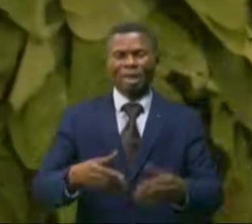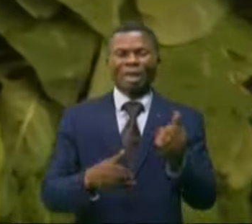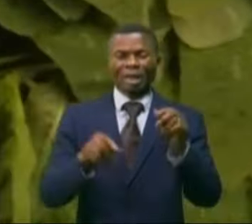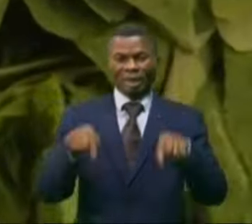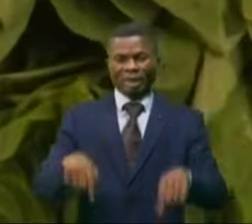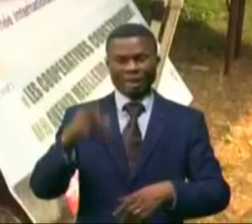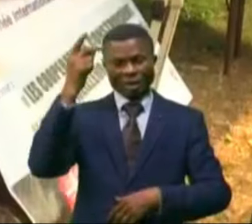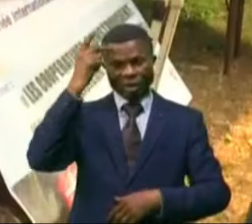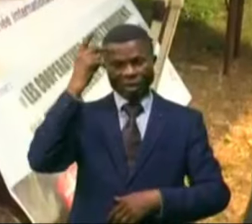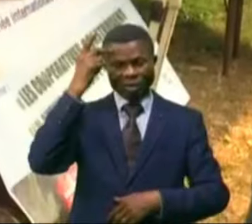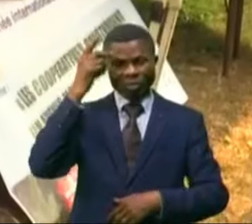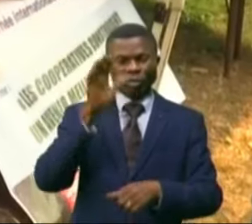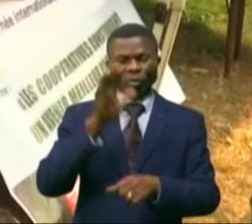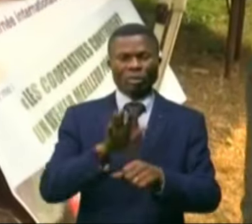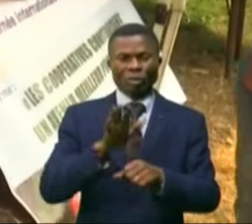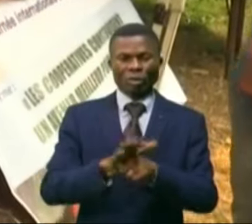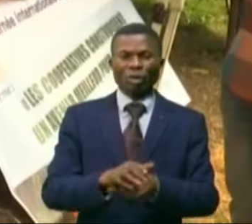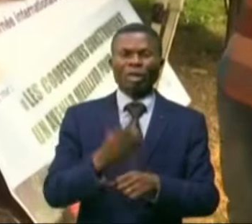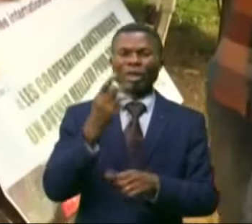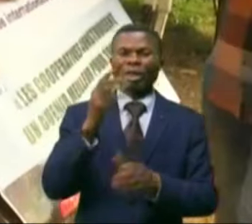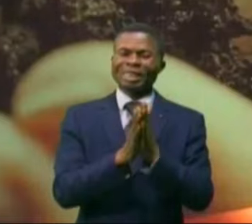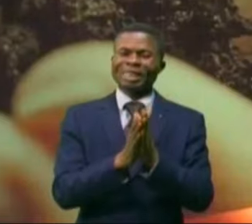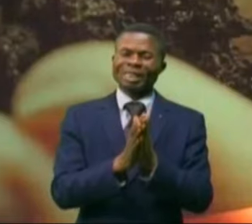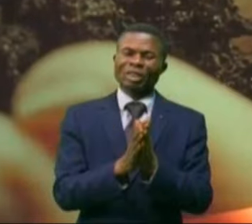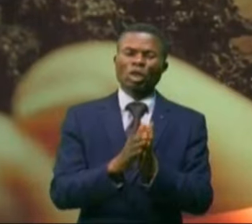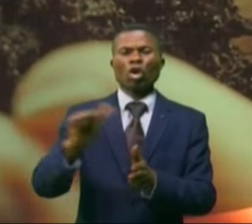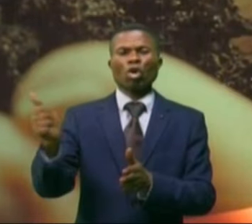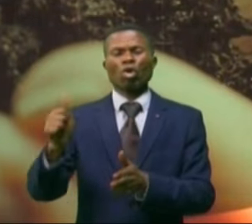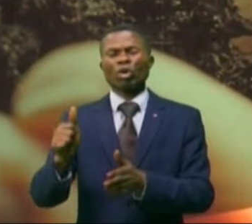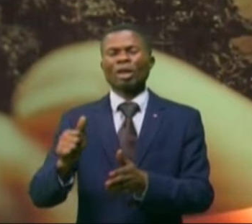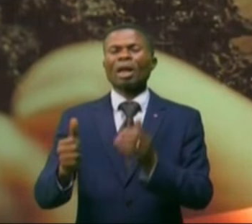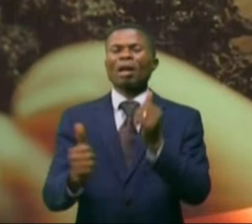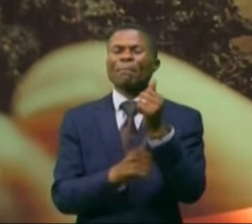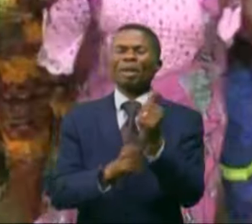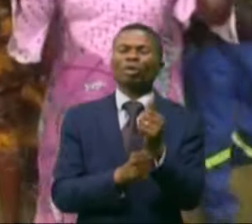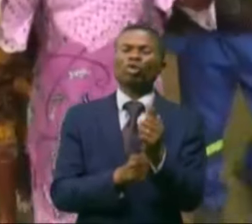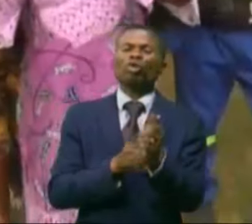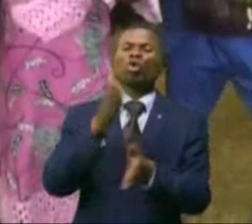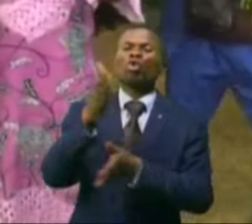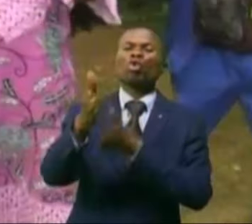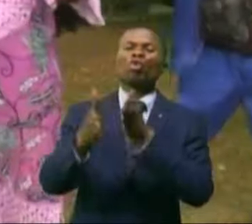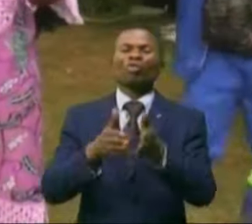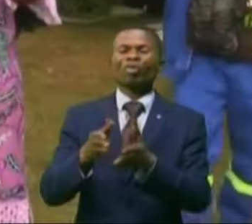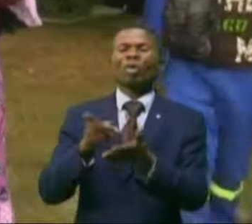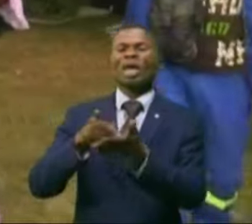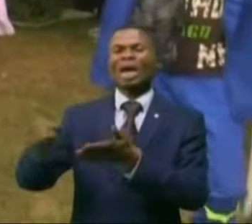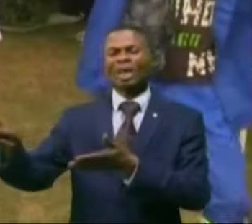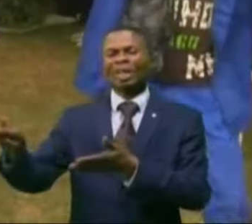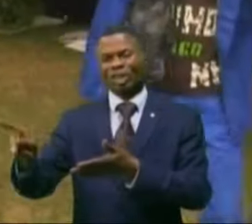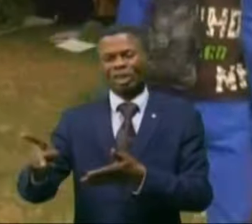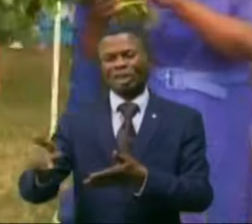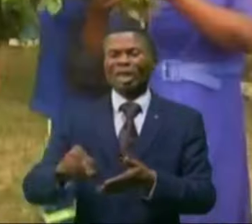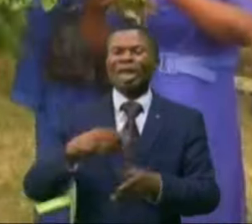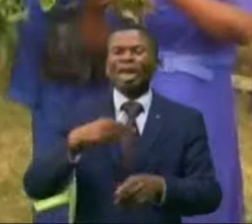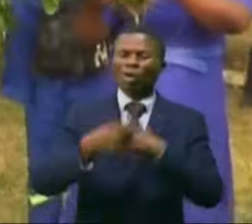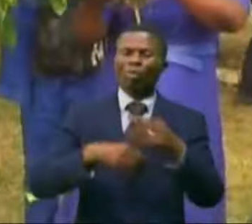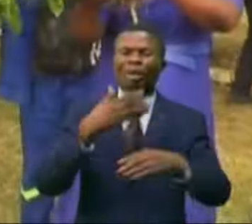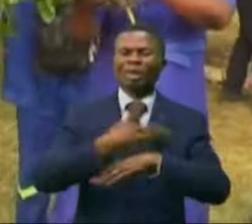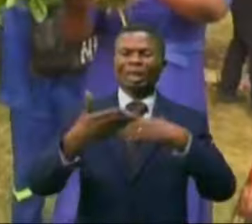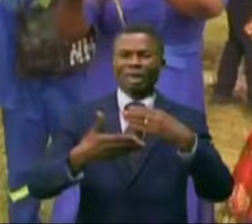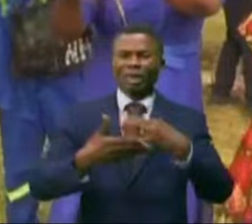Kinshasa, il n'en reste qu'une dizaine. Ils l'ont dit à l'occasion de la célébration de la Journée internationale